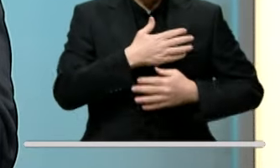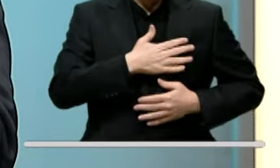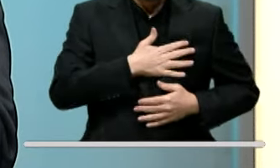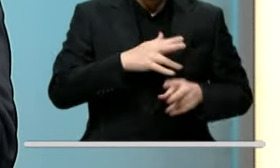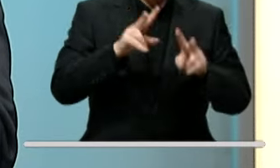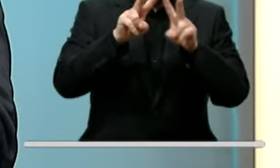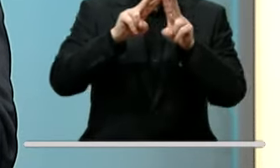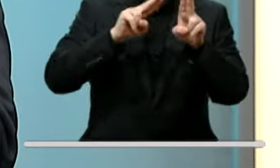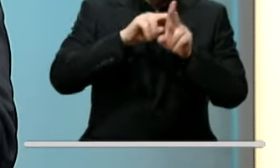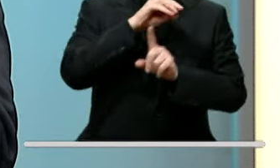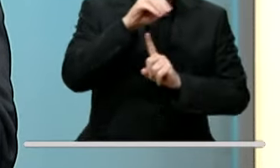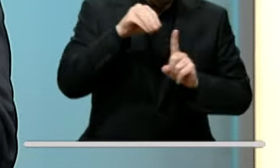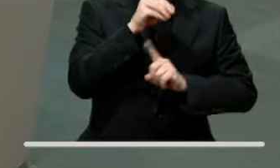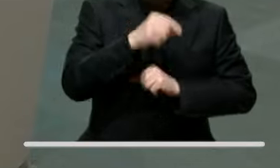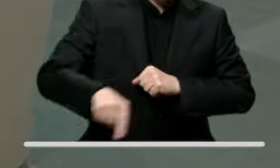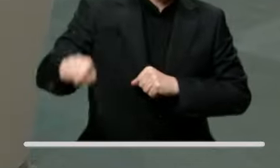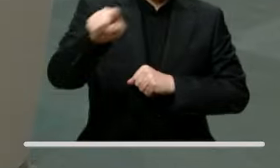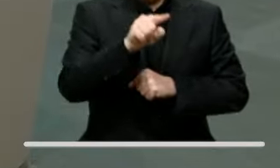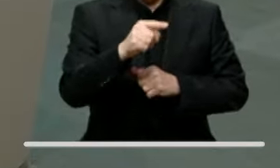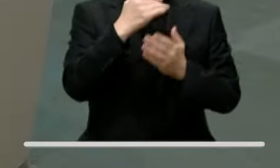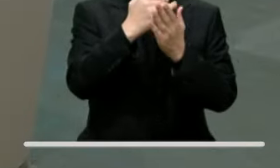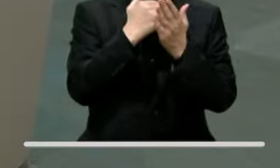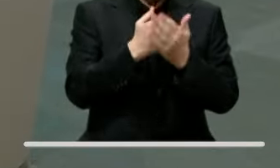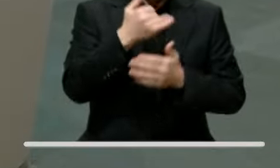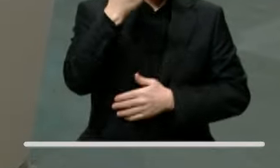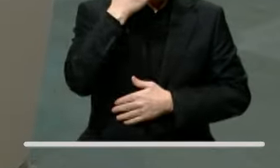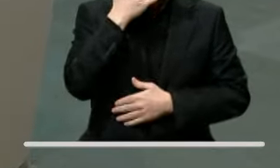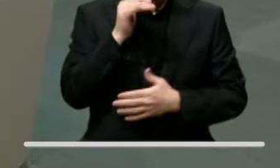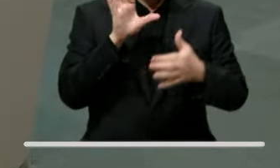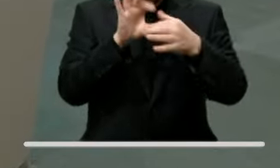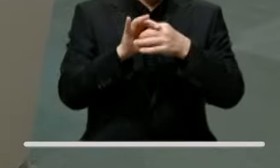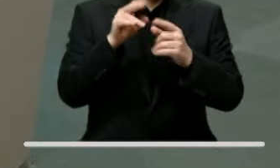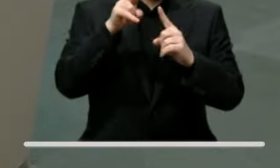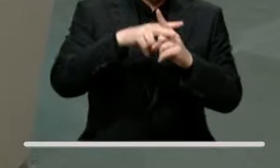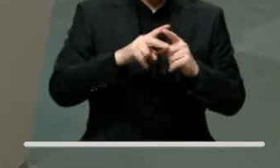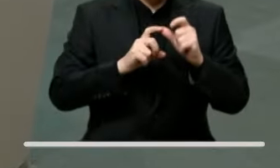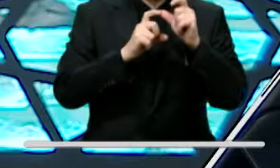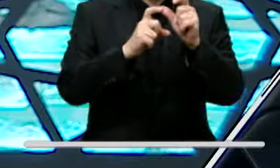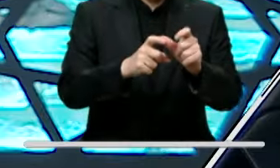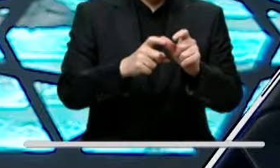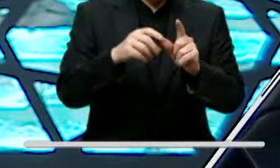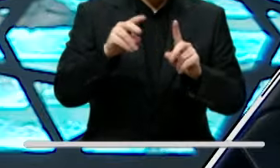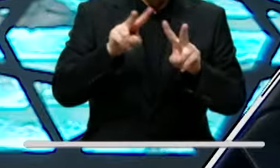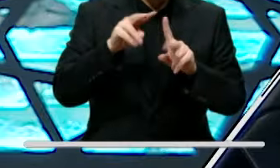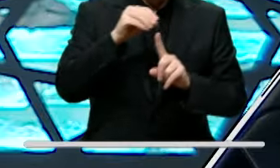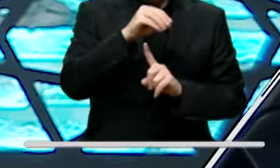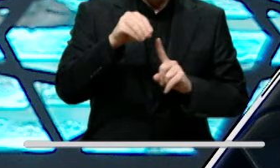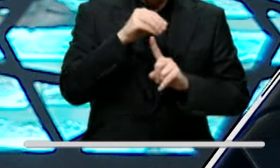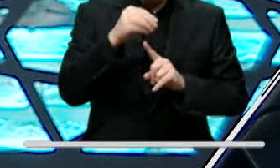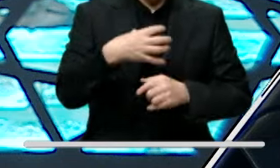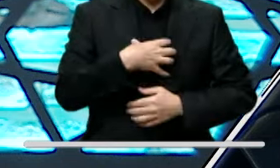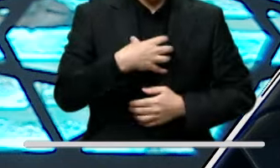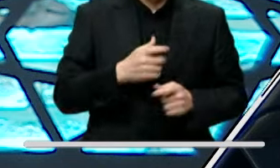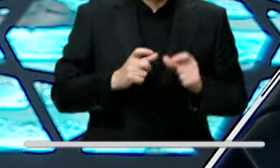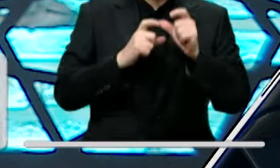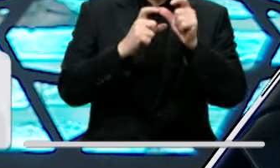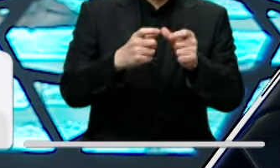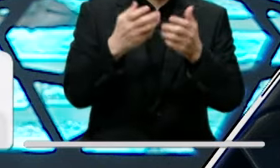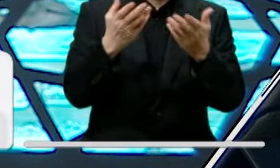Mehmet Kapukaya Hocam. Sizler de programımıza telefon bağlantısıyla katılıp sorularınızı Mehmet Hocamıza kendiniz